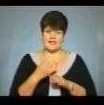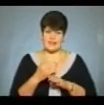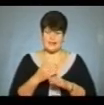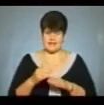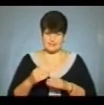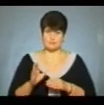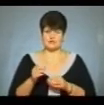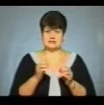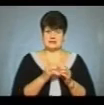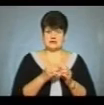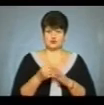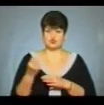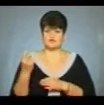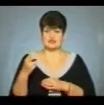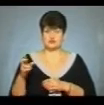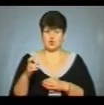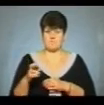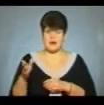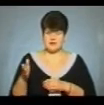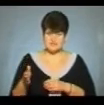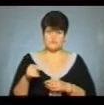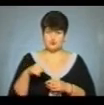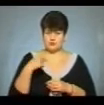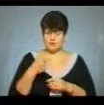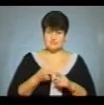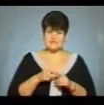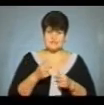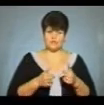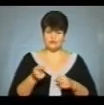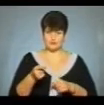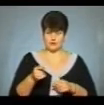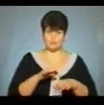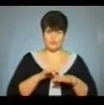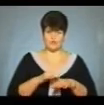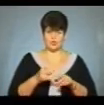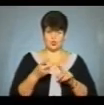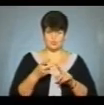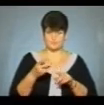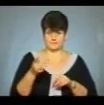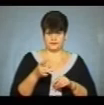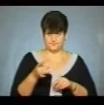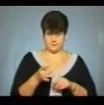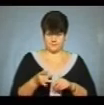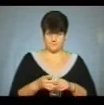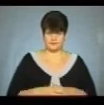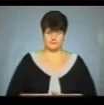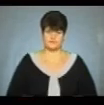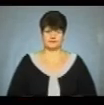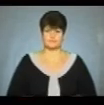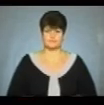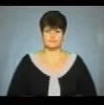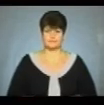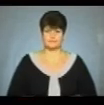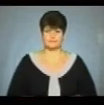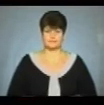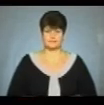з 10 до 12 березня. Зазначу, цьогоріч такий конкурс в Тернополі проводять вдруге. Більше про це дивіться о